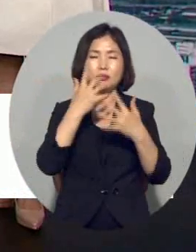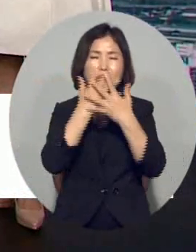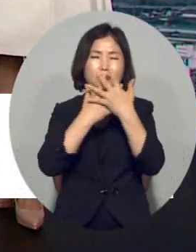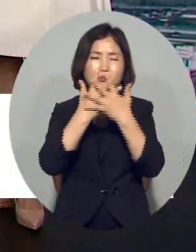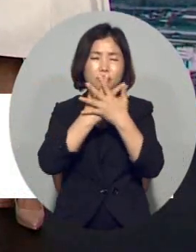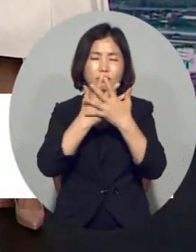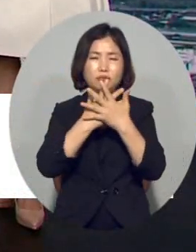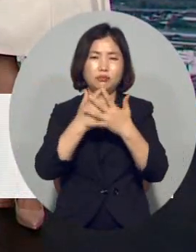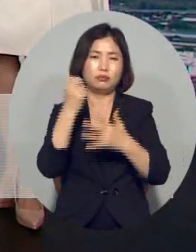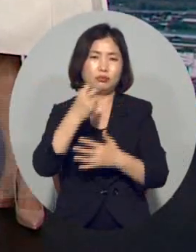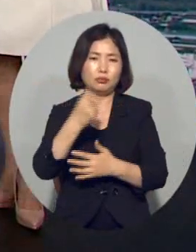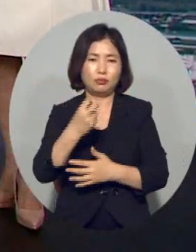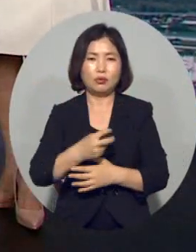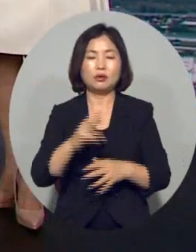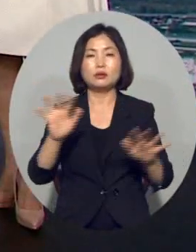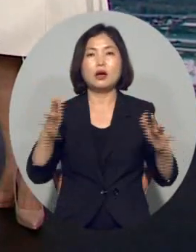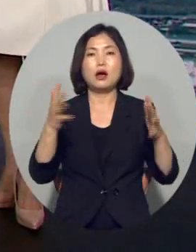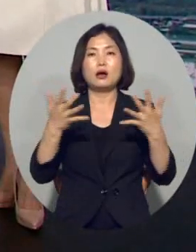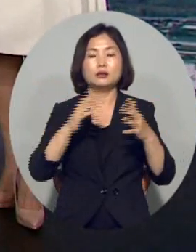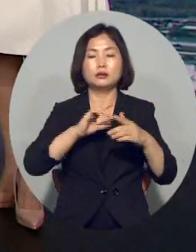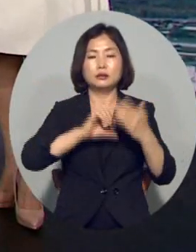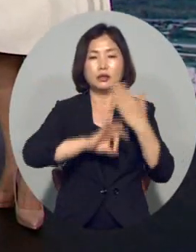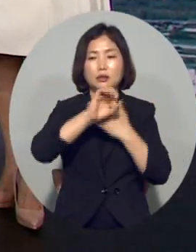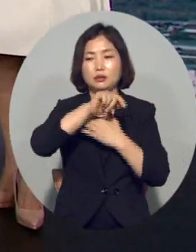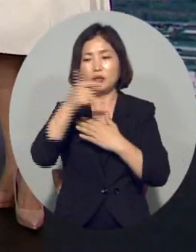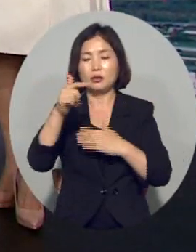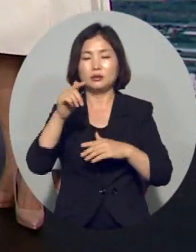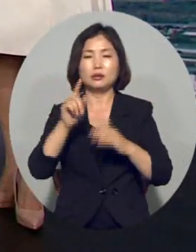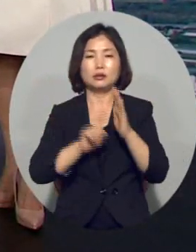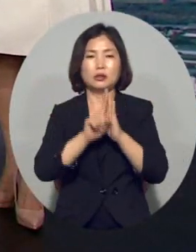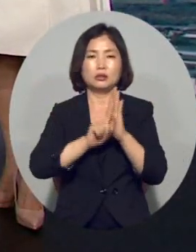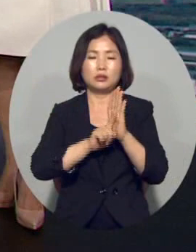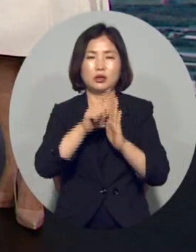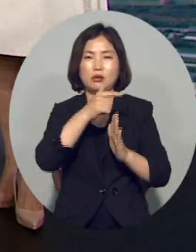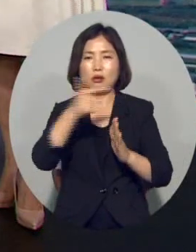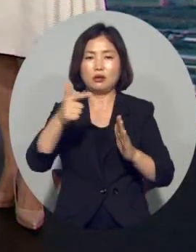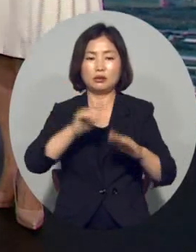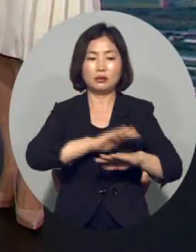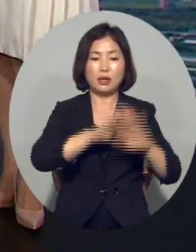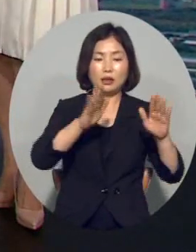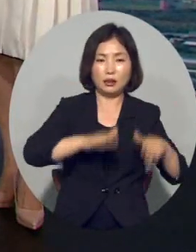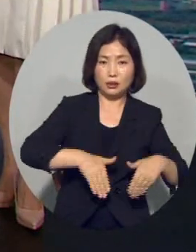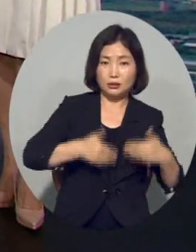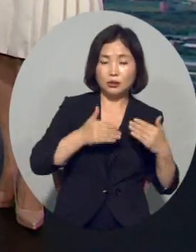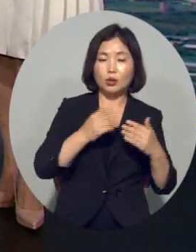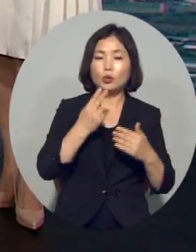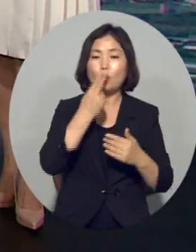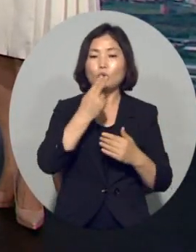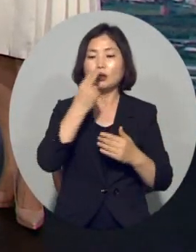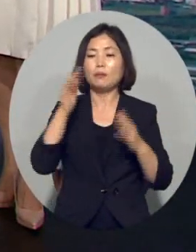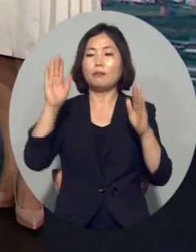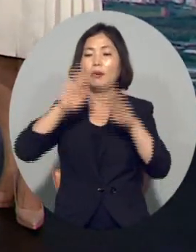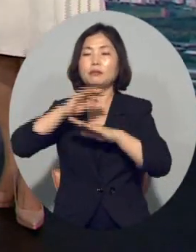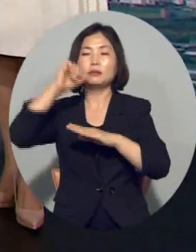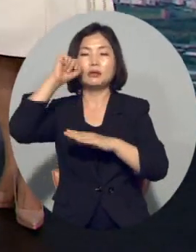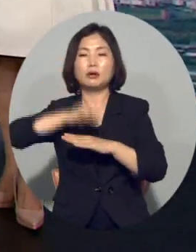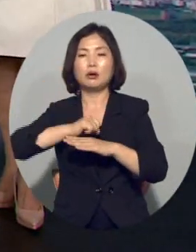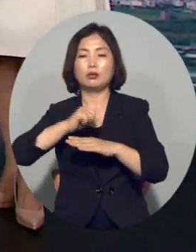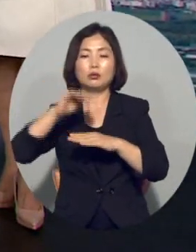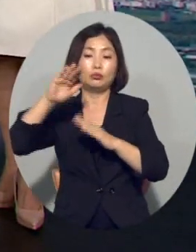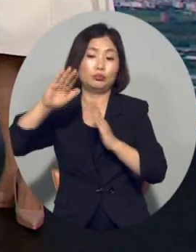만나실 수 있는데요 가을은 낮과 밤의 기온차가 크기 때문에 낮동안 따뜻해진 공기가 밤이나 새벽에는